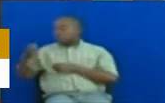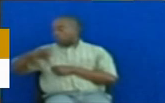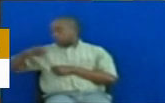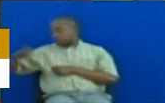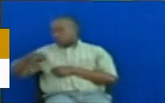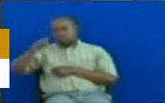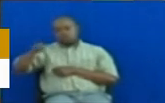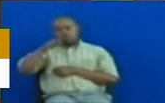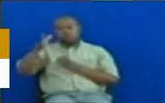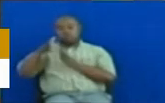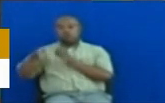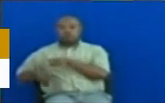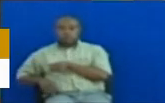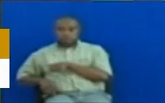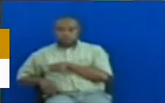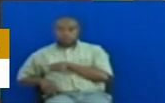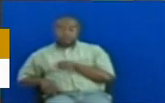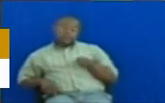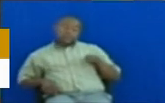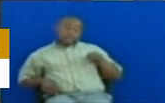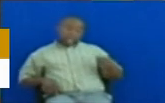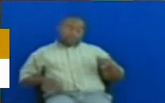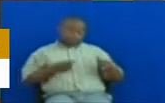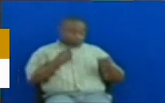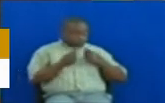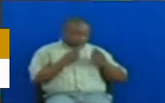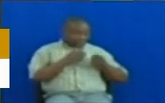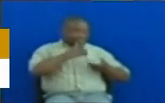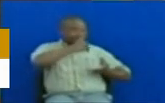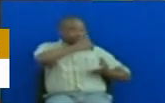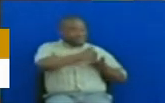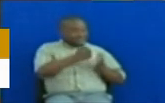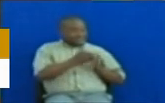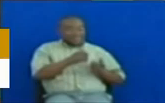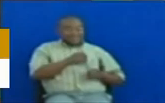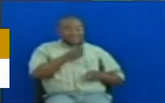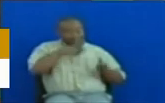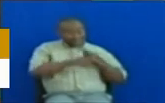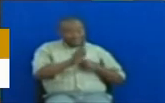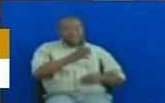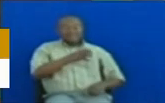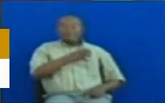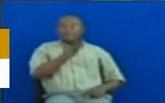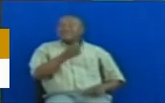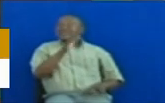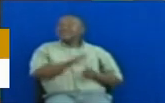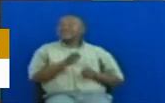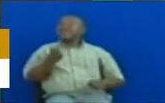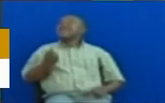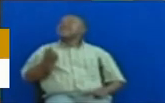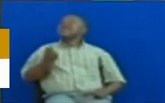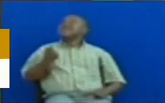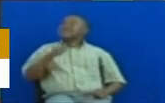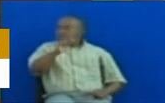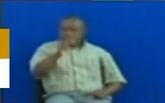Tunazungumzia sekta yenye utajiri wa matrillion ya shilingi. Na